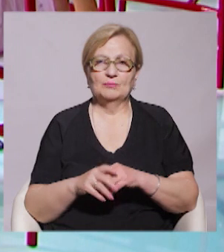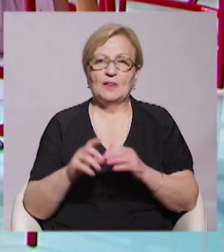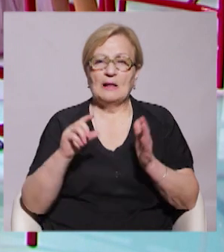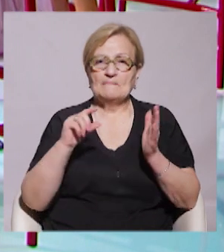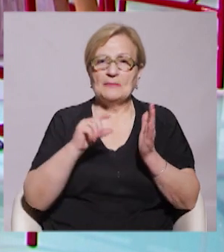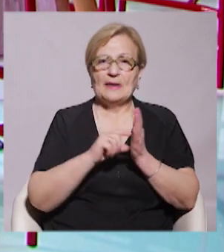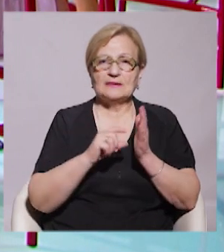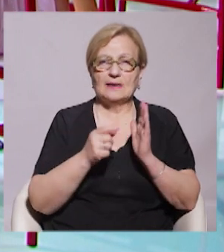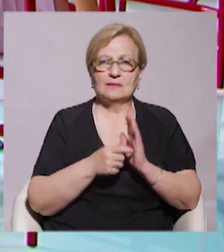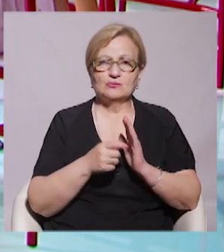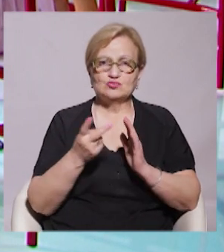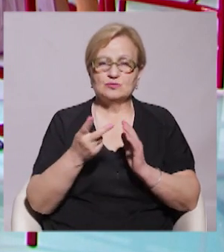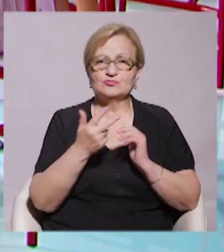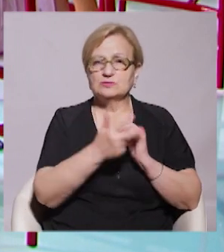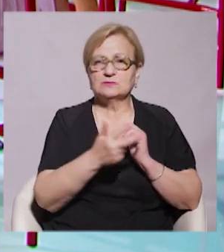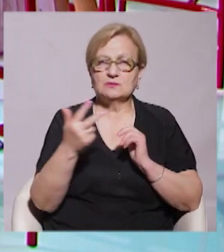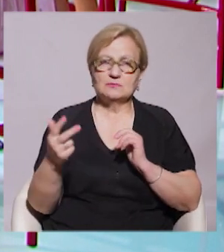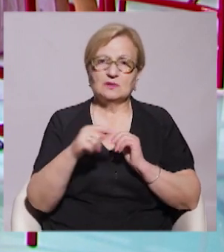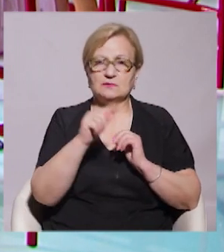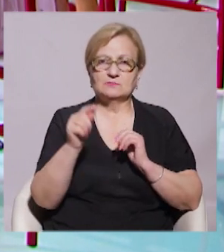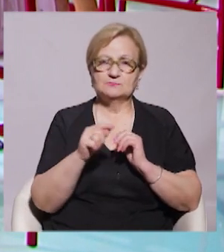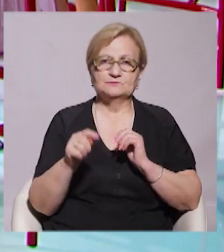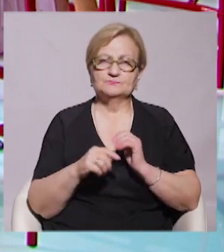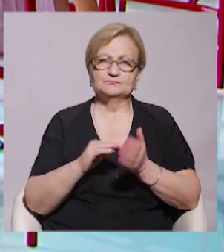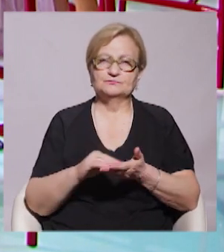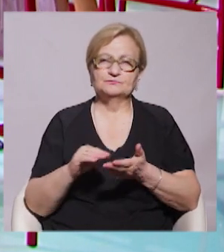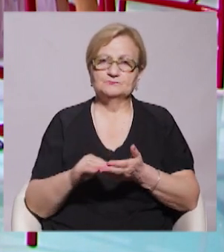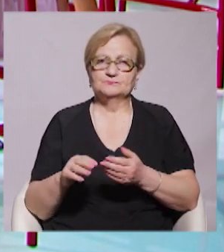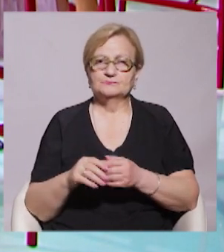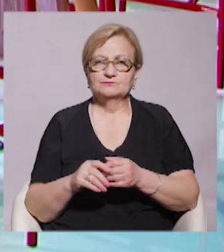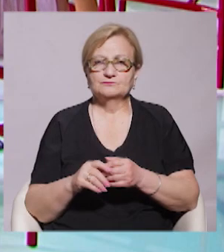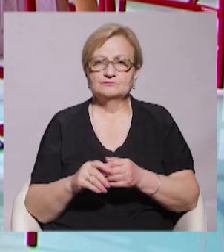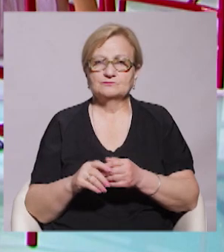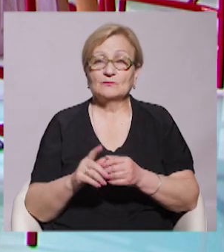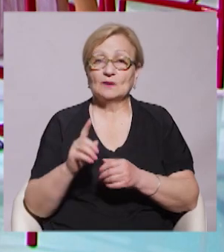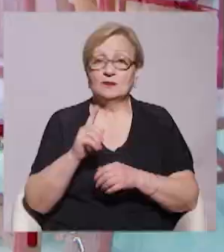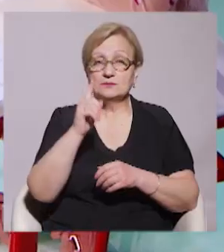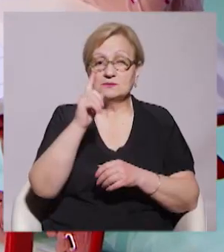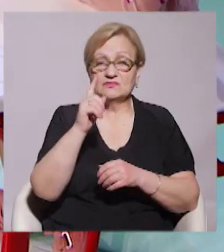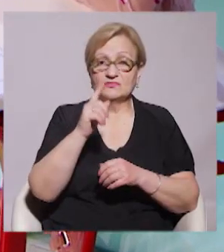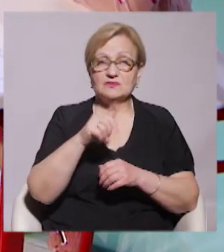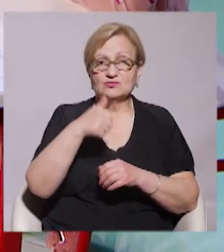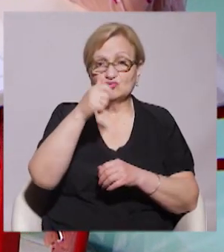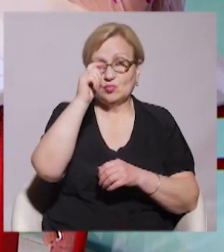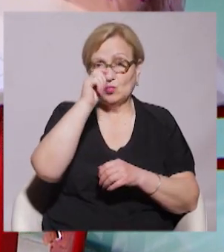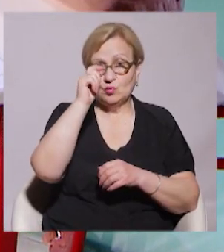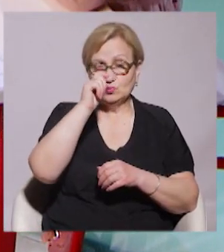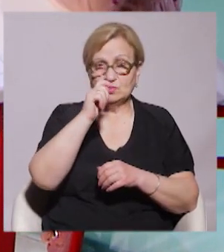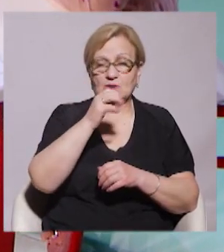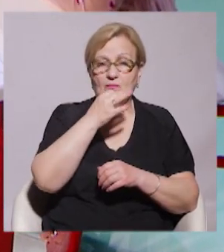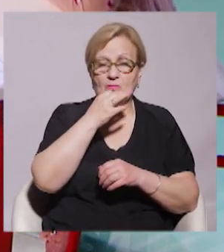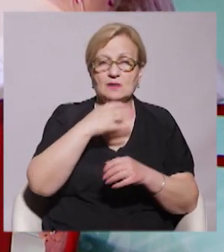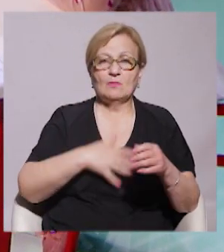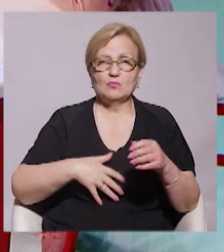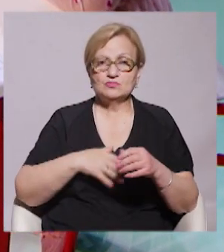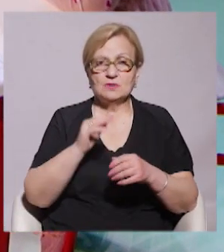სესილი სამიანები. აჰა, ძალიან კარგი. ზემოდან ვიწყებთ, ჯერ ქუდი და მერე